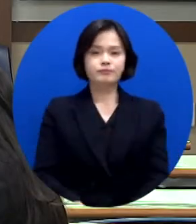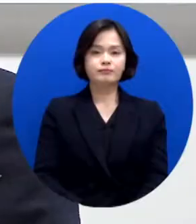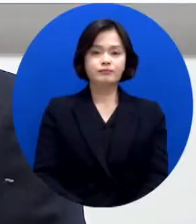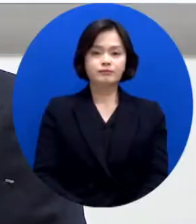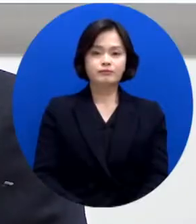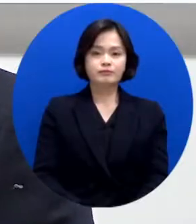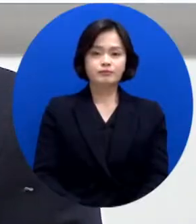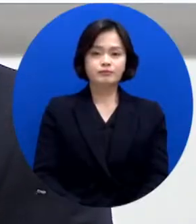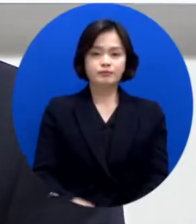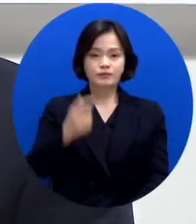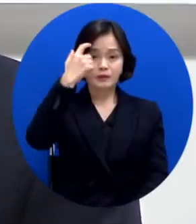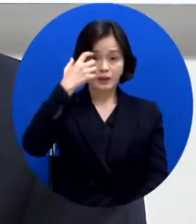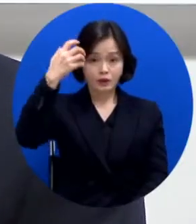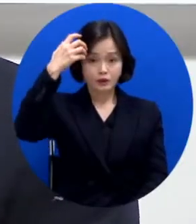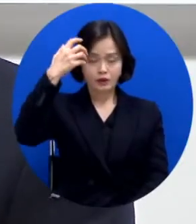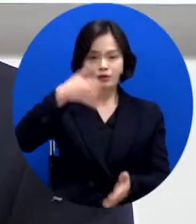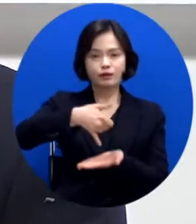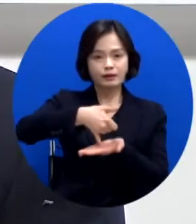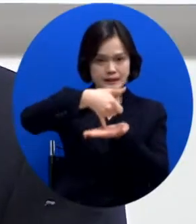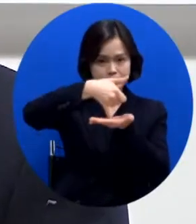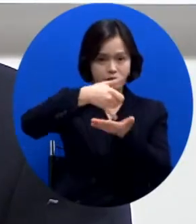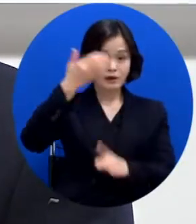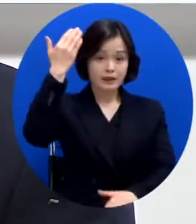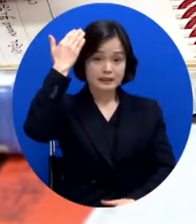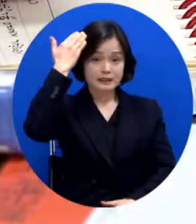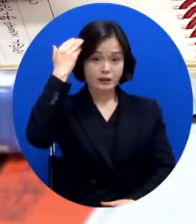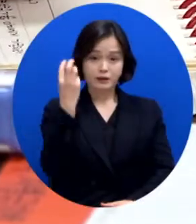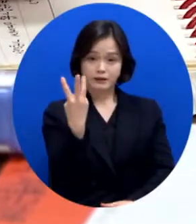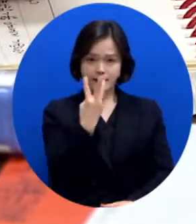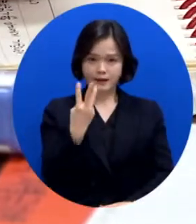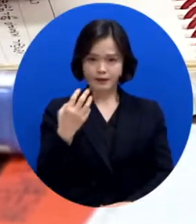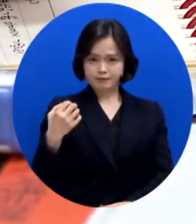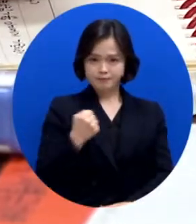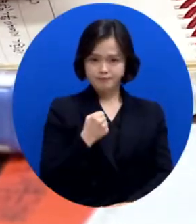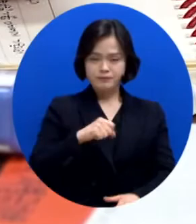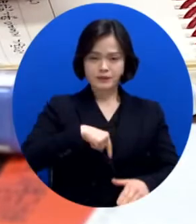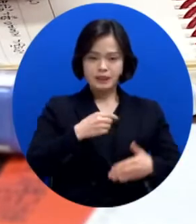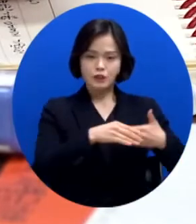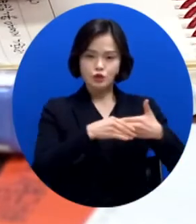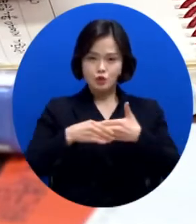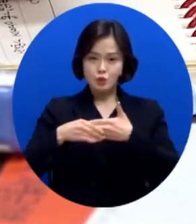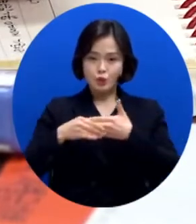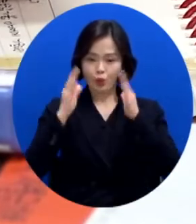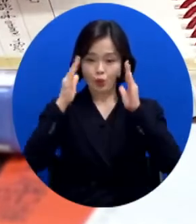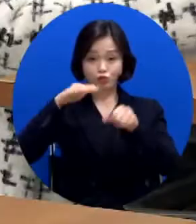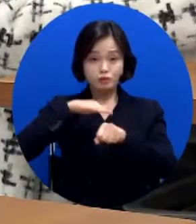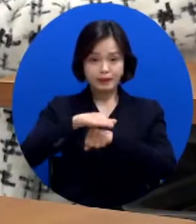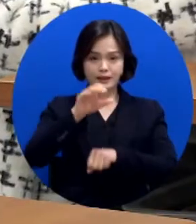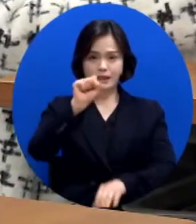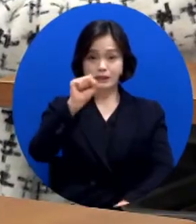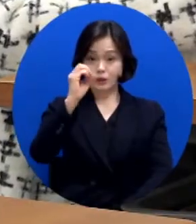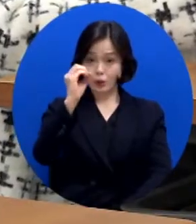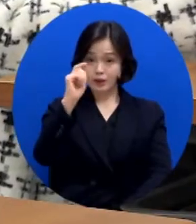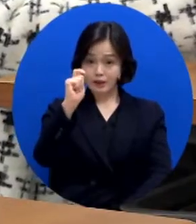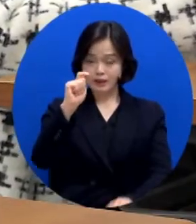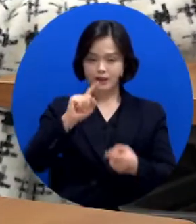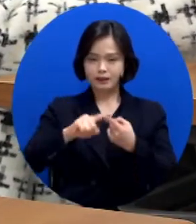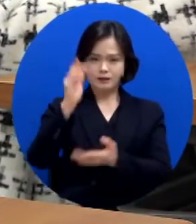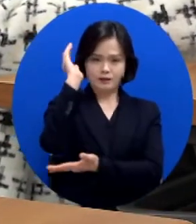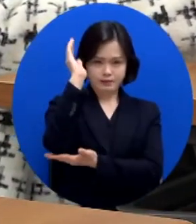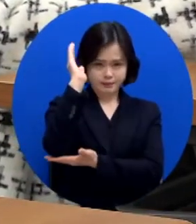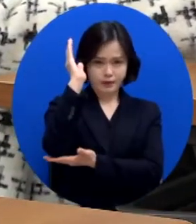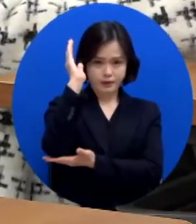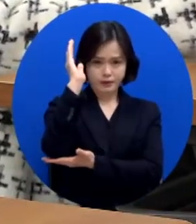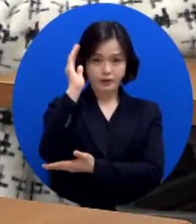이어 영성과 인성 지성을 기초해 자기주도 학습으로 교육하는 sot 학습 방법을 설명하고 참석자들과